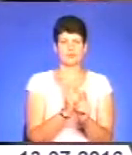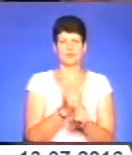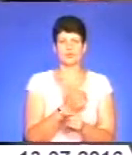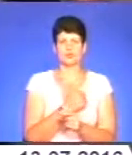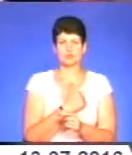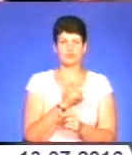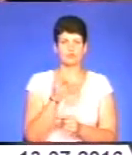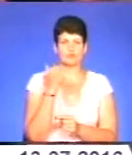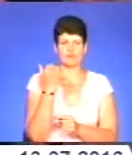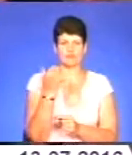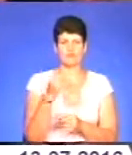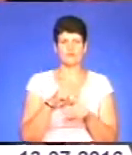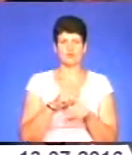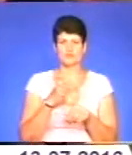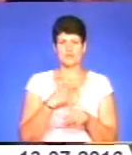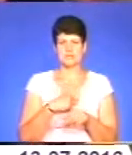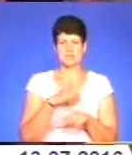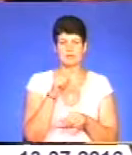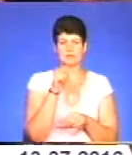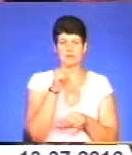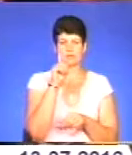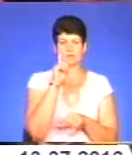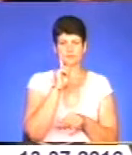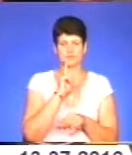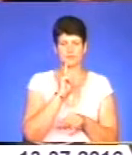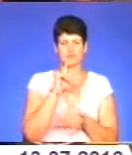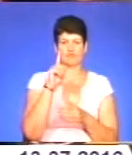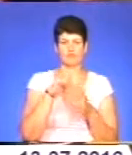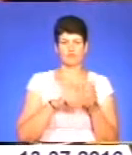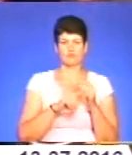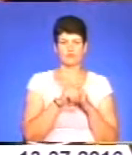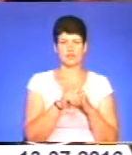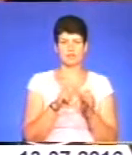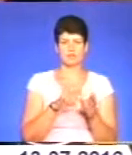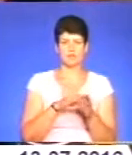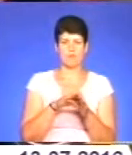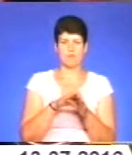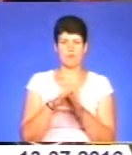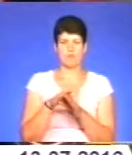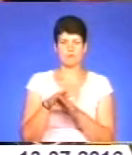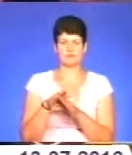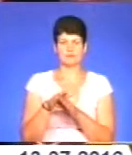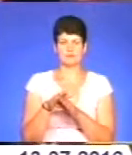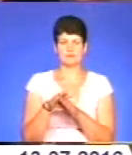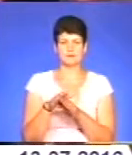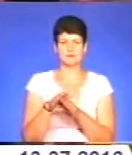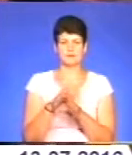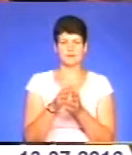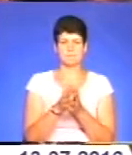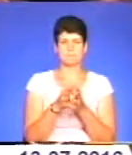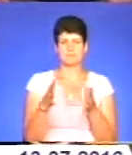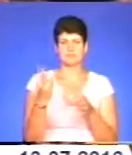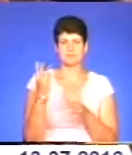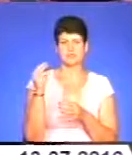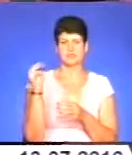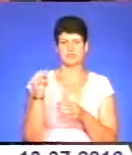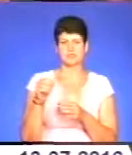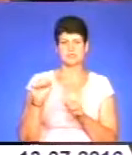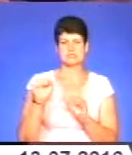ви відчували себе там комфортно. Вірю в те, що ви поповните ряди оцих більше 3000